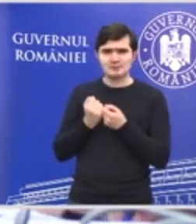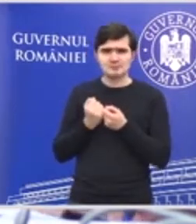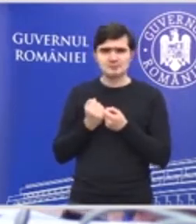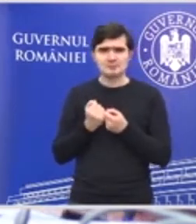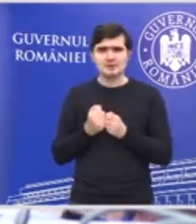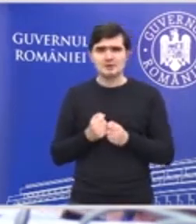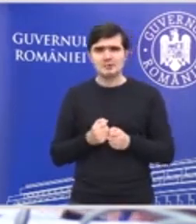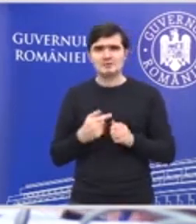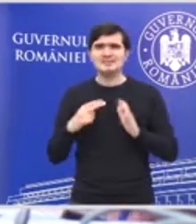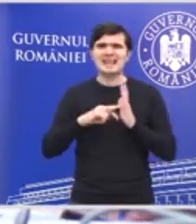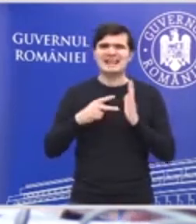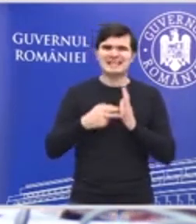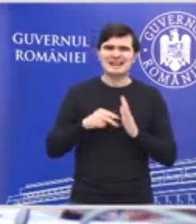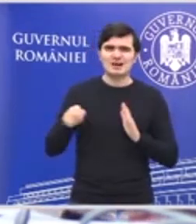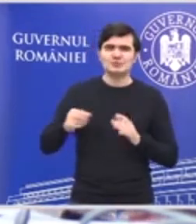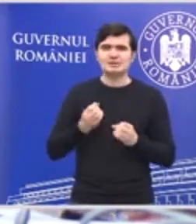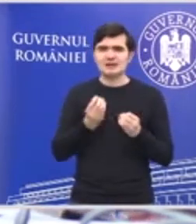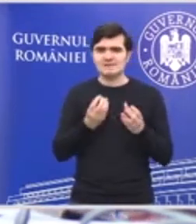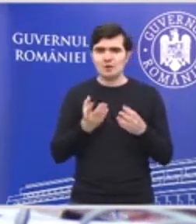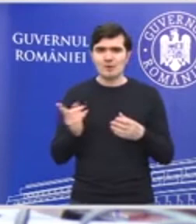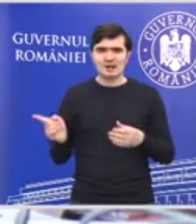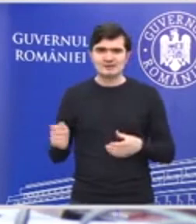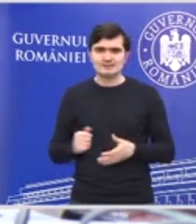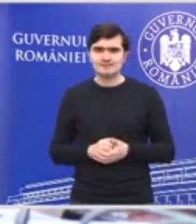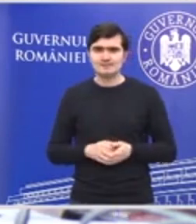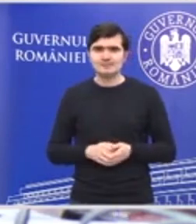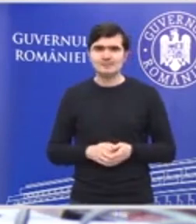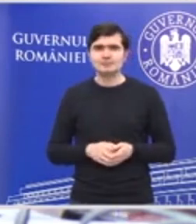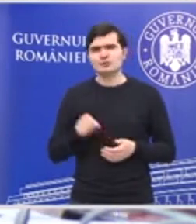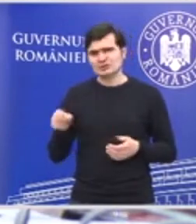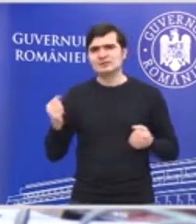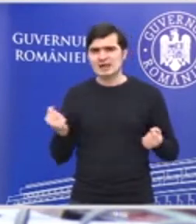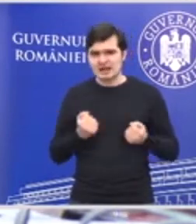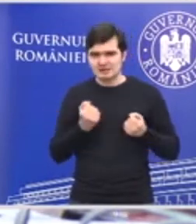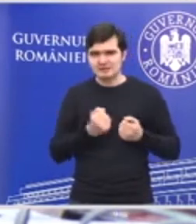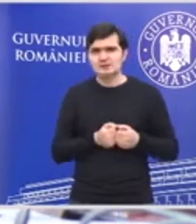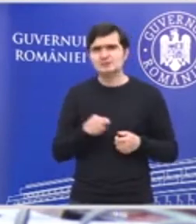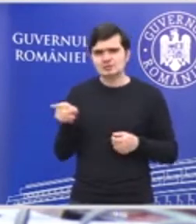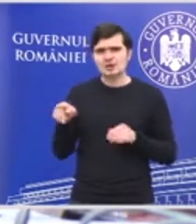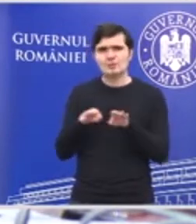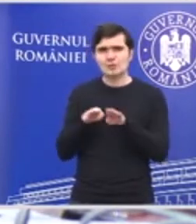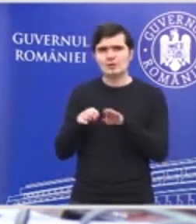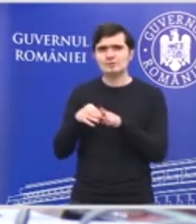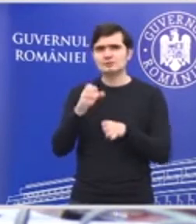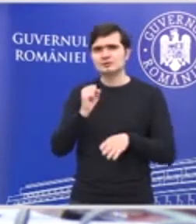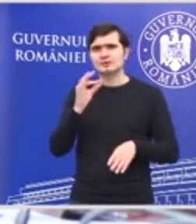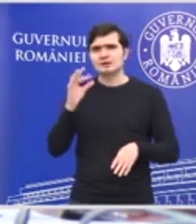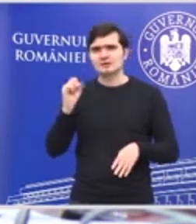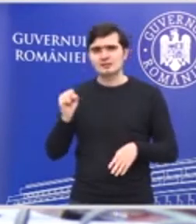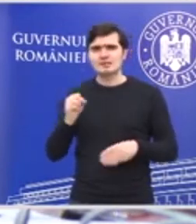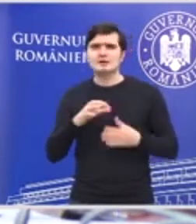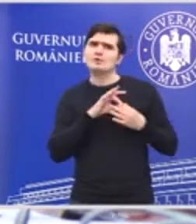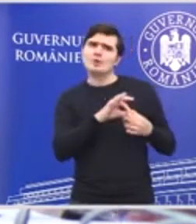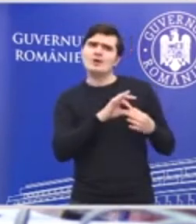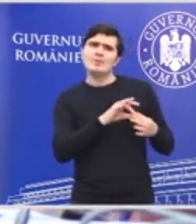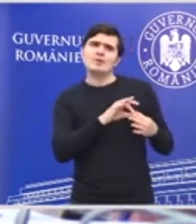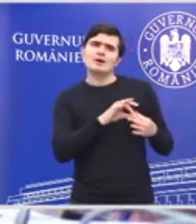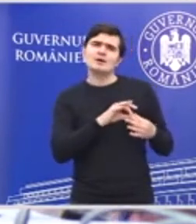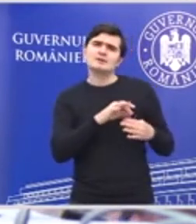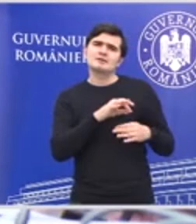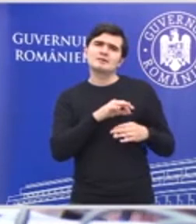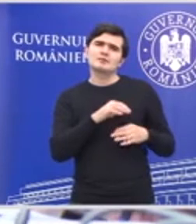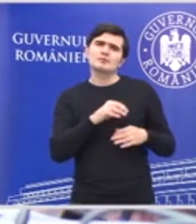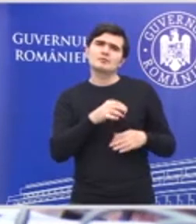vedere tehnic-informatic această activitate și care colaborează cu colegii de la nivelul